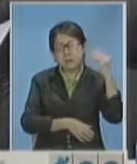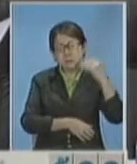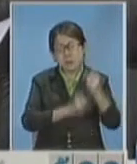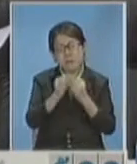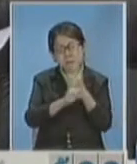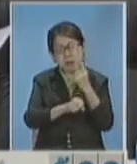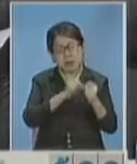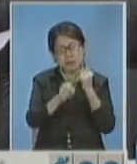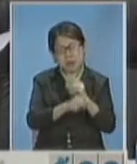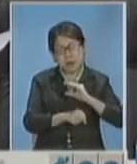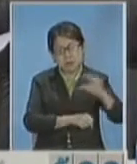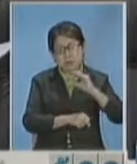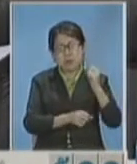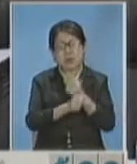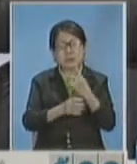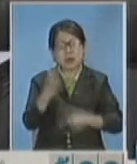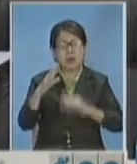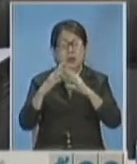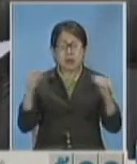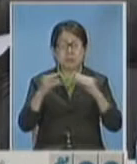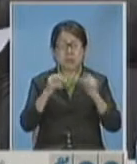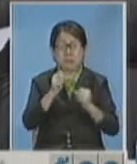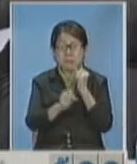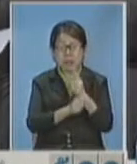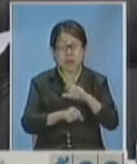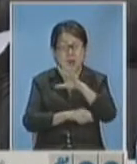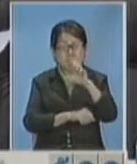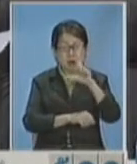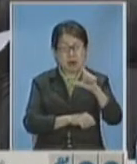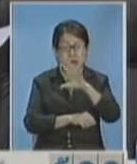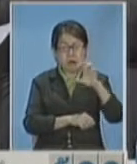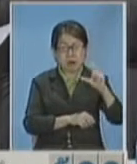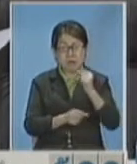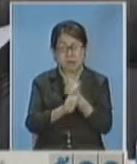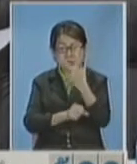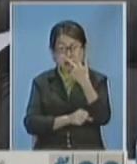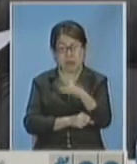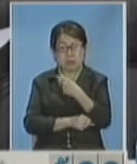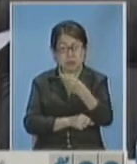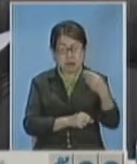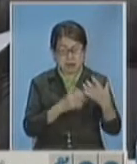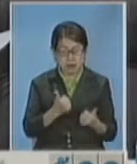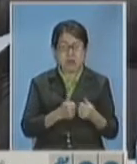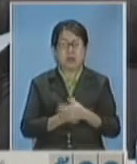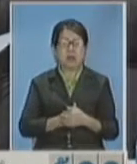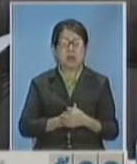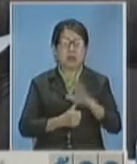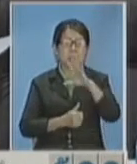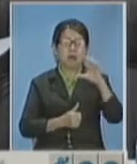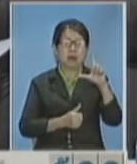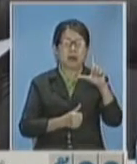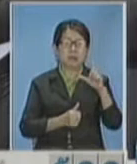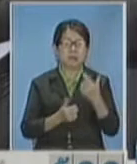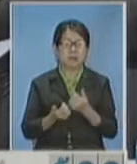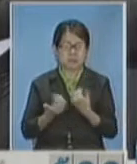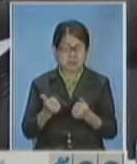2ปี3ปีก็ไม่ได้คำตอบขอไปปีละ500ล้าน500ล้าน3ปีมาแล้วปีนี้ตอนแรกขอมาในวาระที่1 500ล้านถูกปรับ